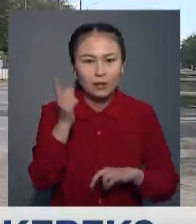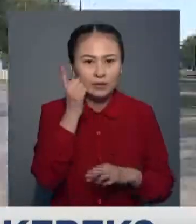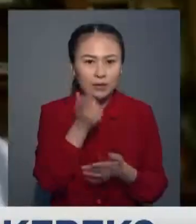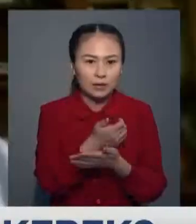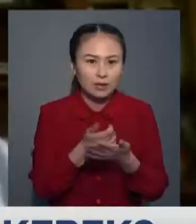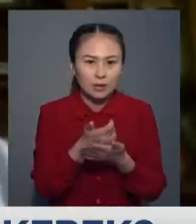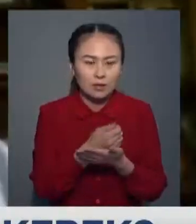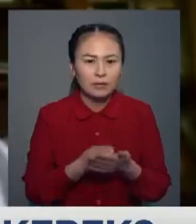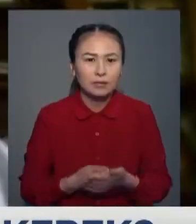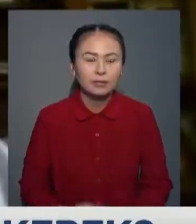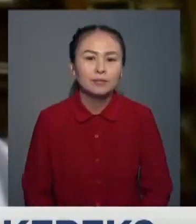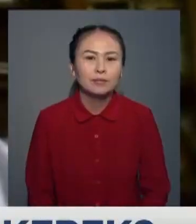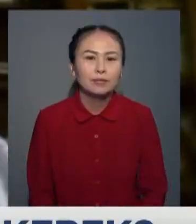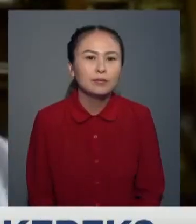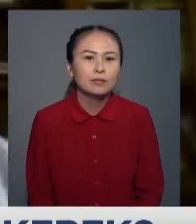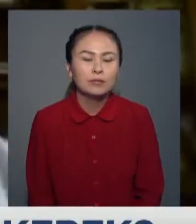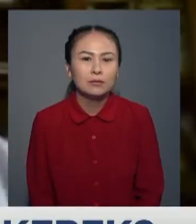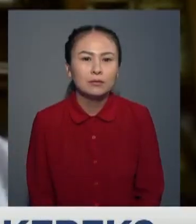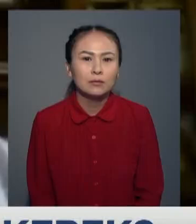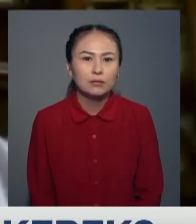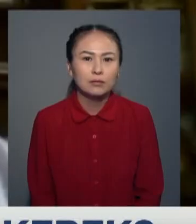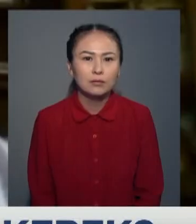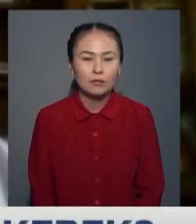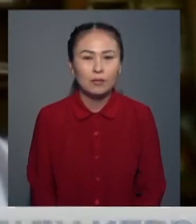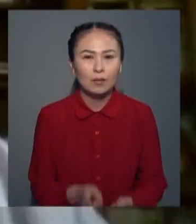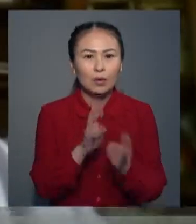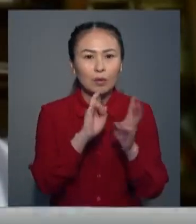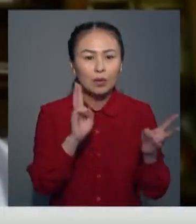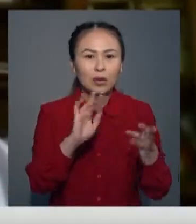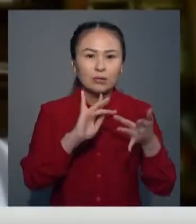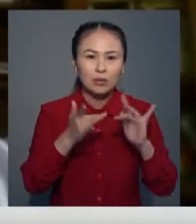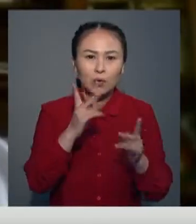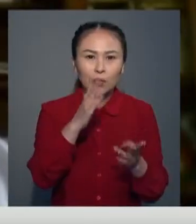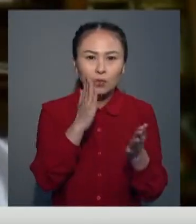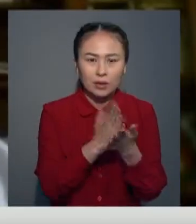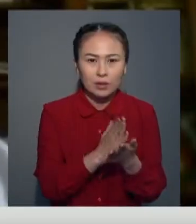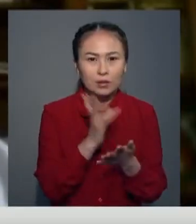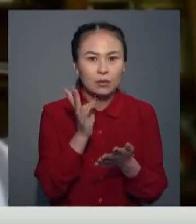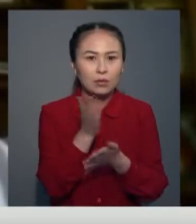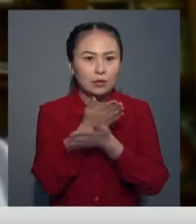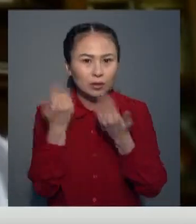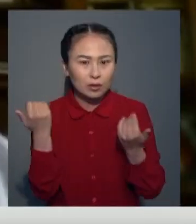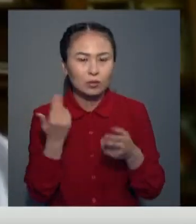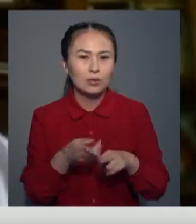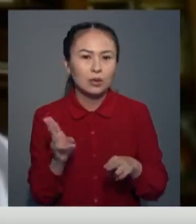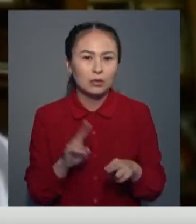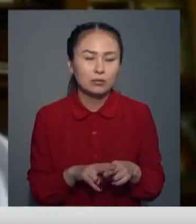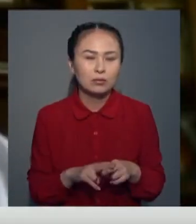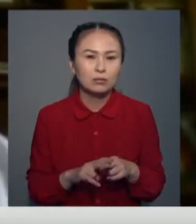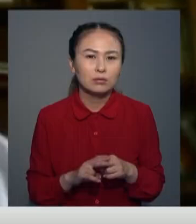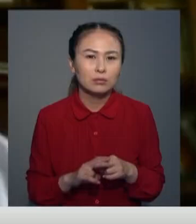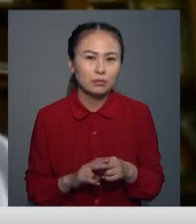мұң. Интернеттің жаңағы бір жерде қол жетімділігі жақсы болса, бір жерде тұралып қалып жатқан жағдайлар бар. Сондықтан осы